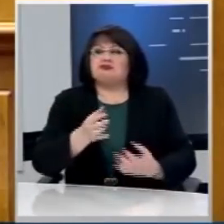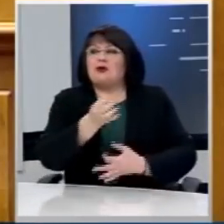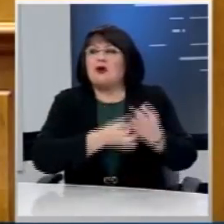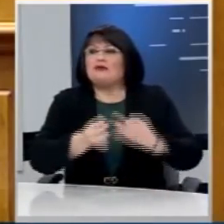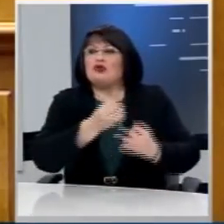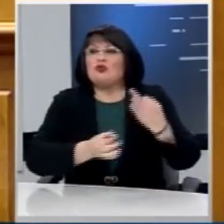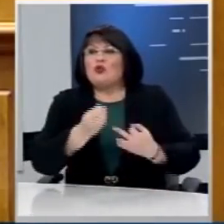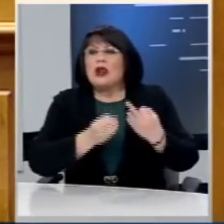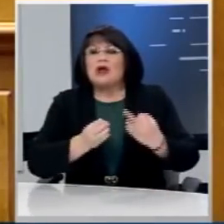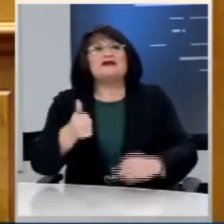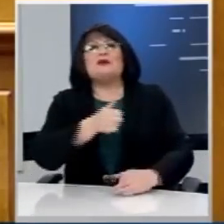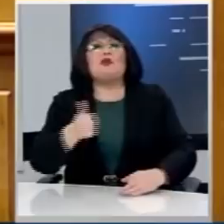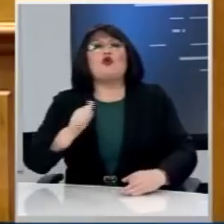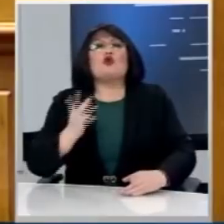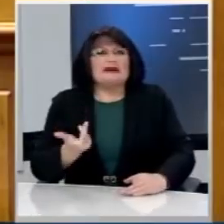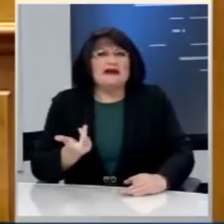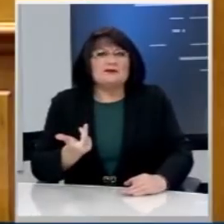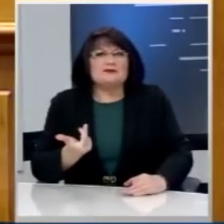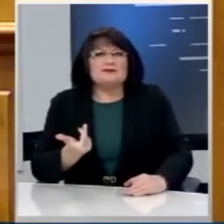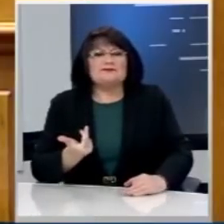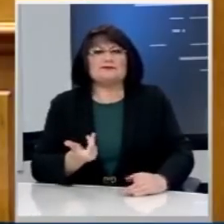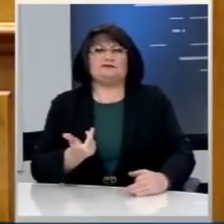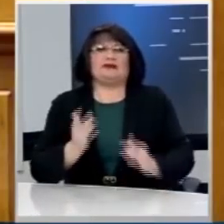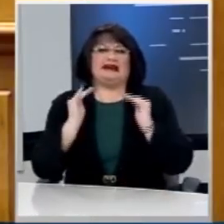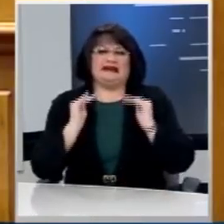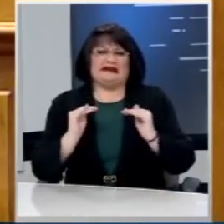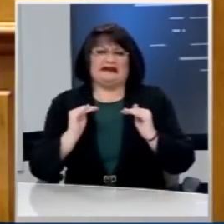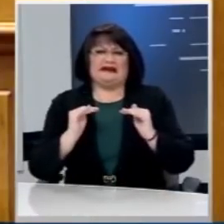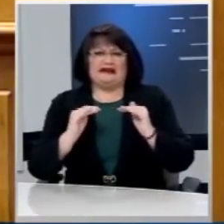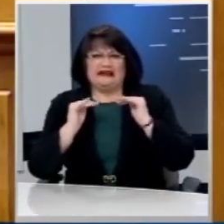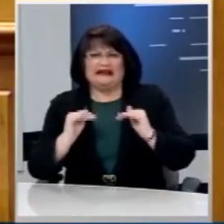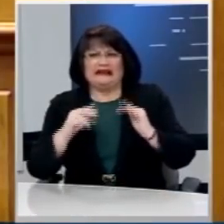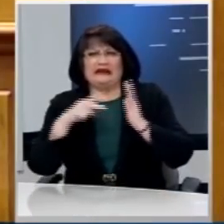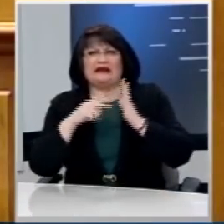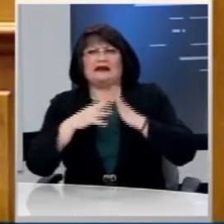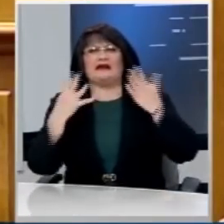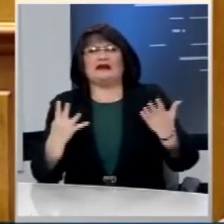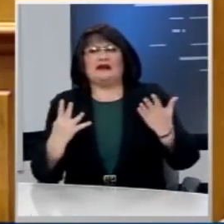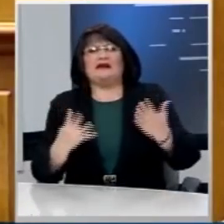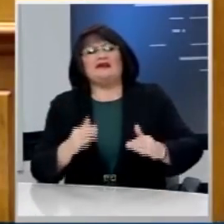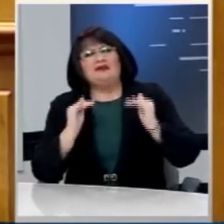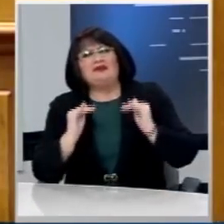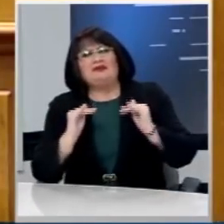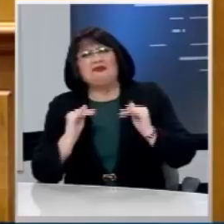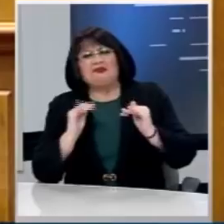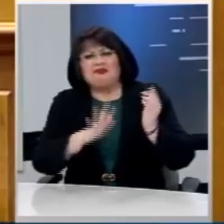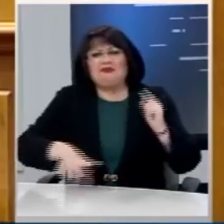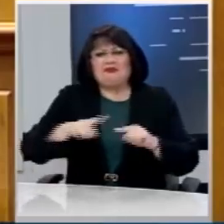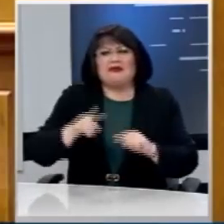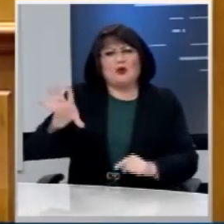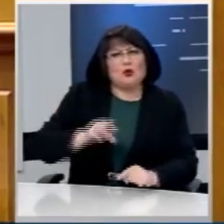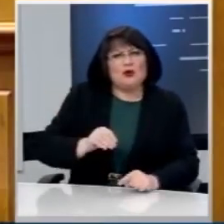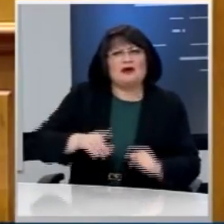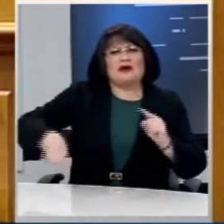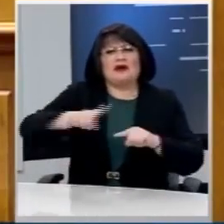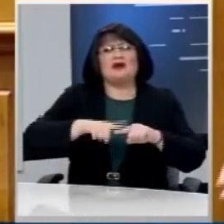λέτε δηλαδή, το μόνο που λέτε είναι απλά πως η στασιμότητα του 2019 δεν έχει ακόμα επιδράσει στην εγχώρια οικονομία